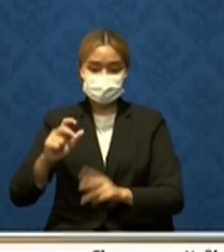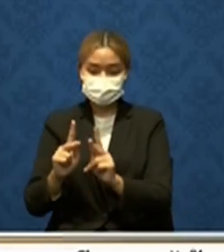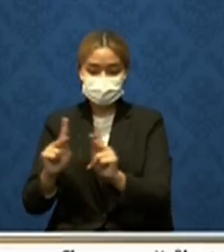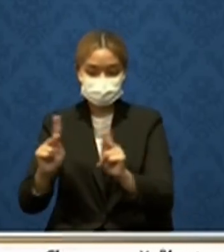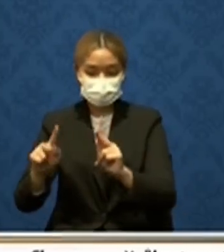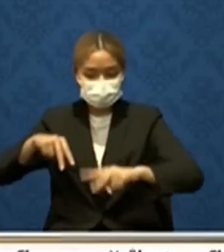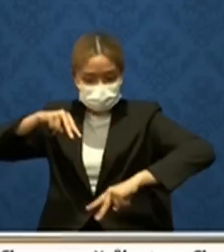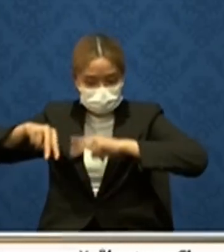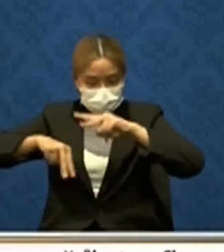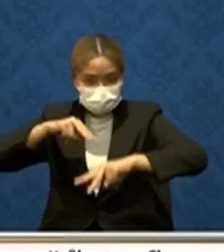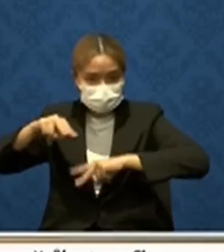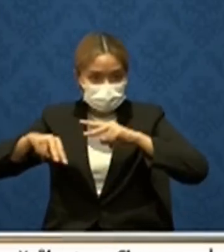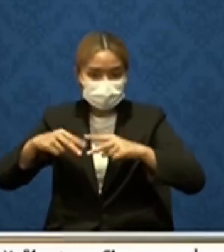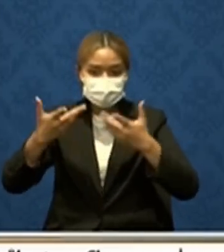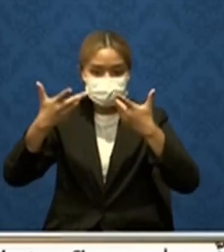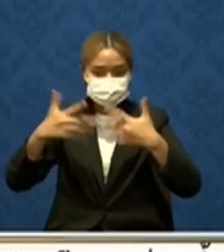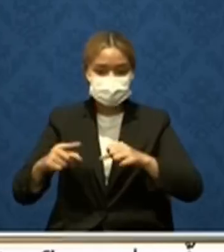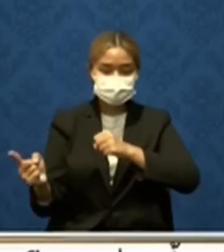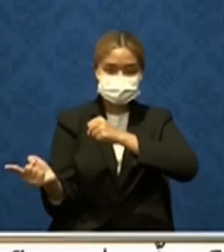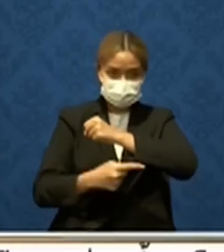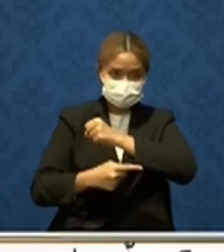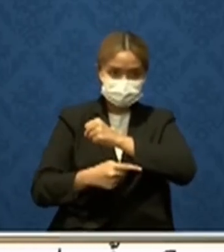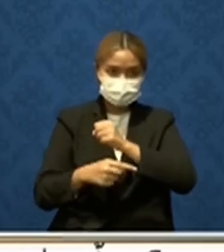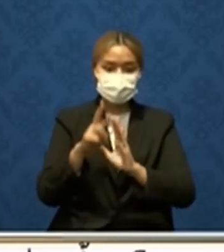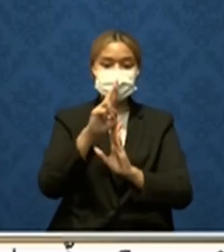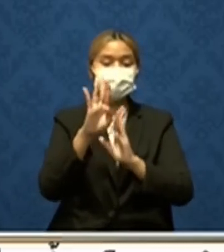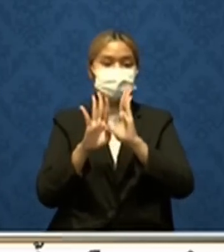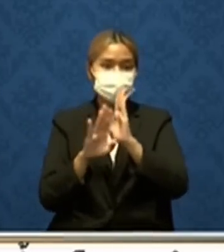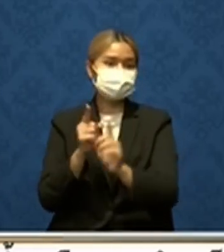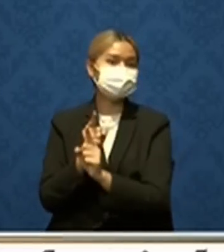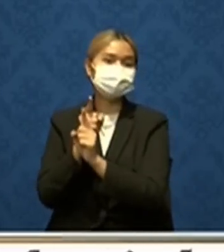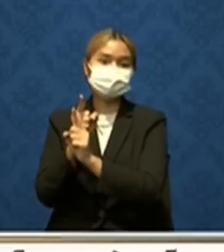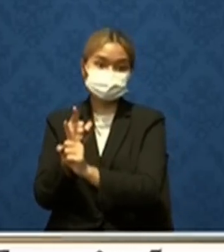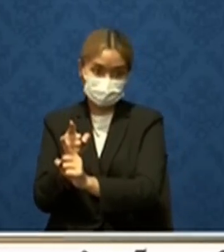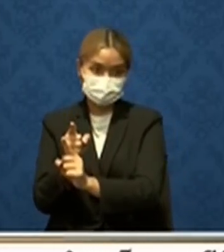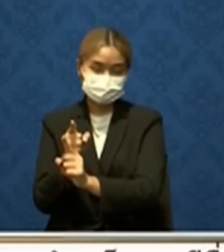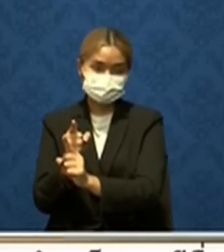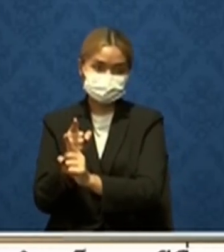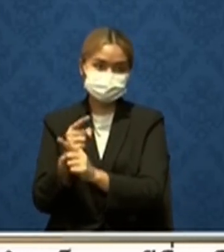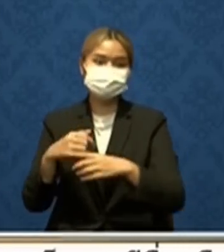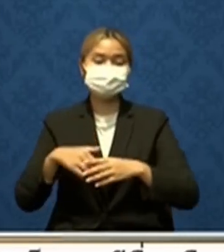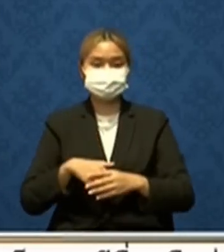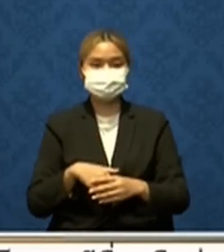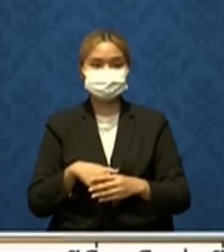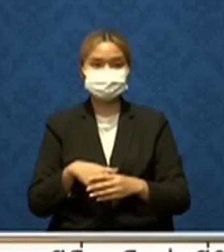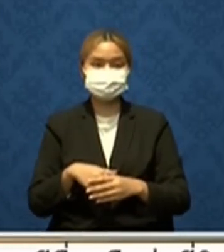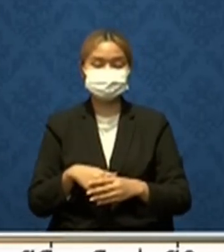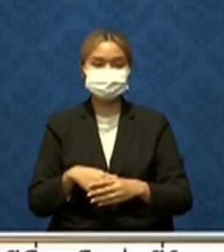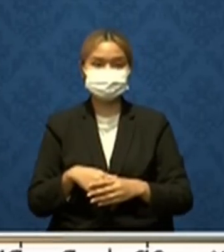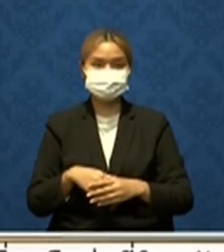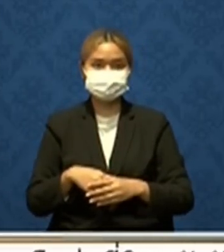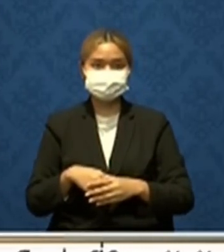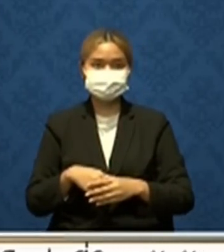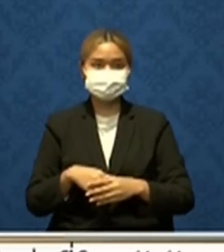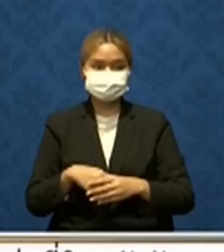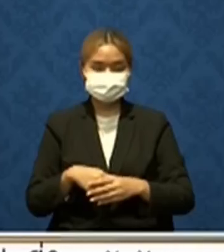ลงโทษทางวินัยตามระเบียบเพราะถ้าไม่ทำตามระเบียบเกิดย้อนแย้งขึ้นมามีข้อตัวอย่างก็กลายเป็นโมฆะลง